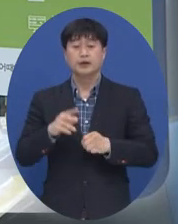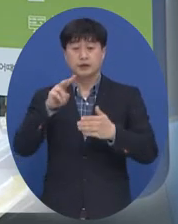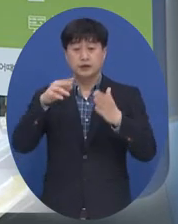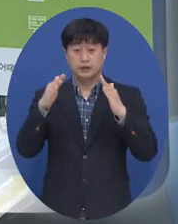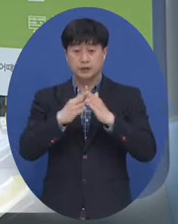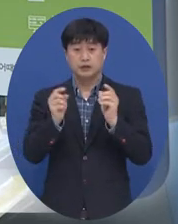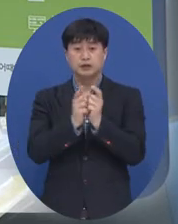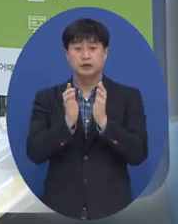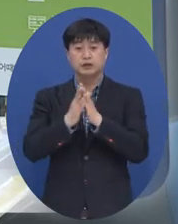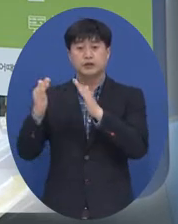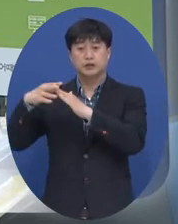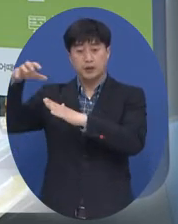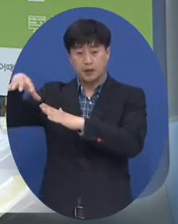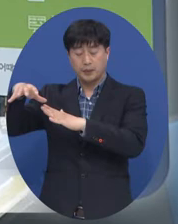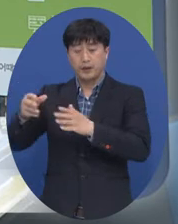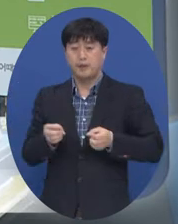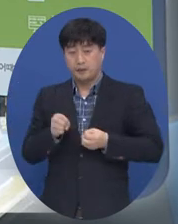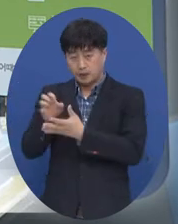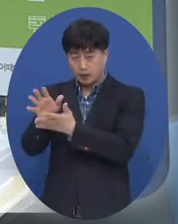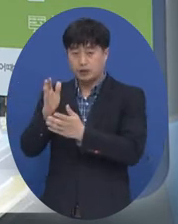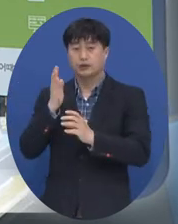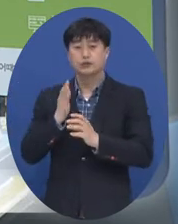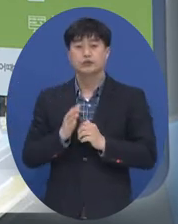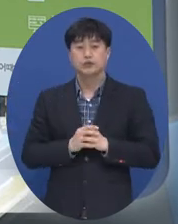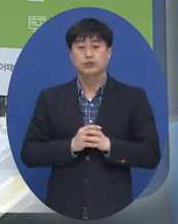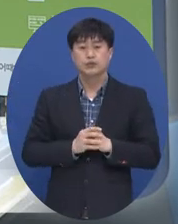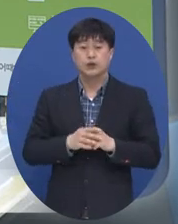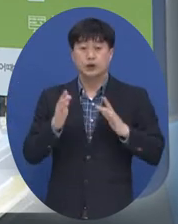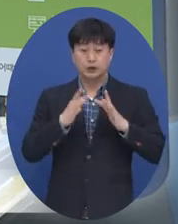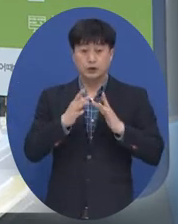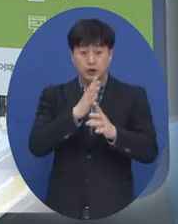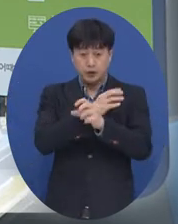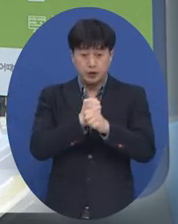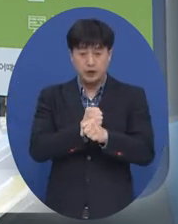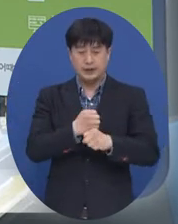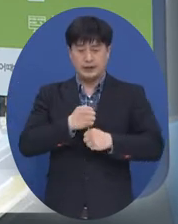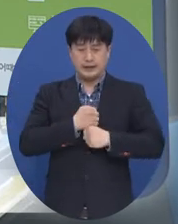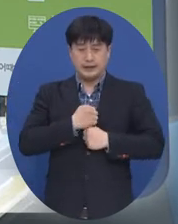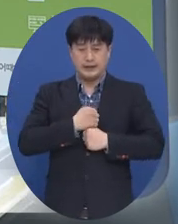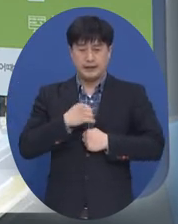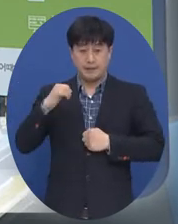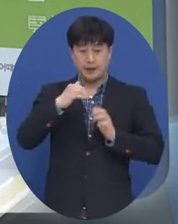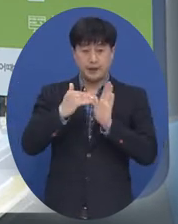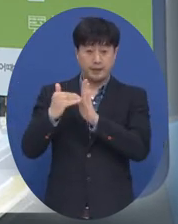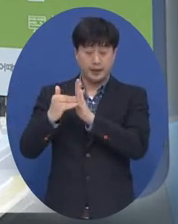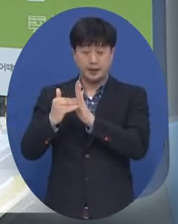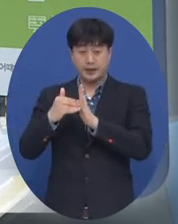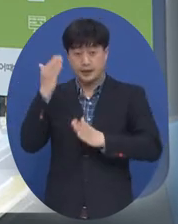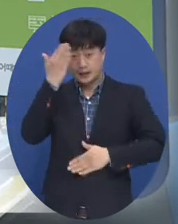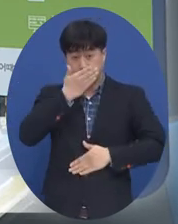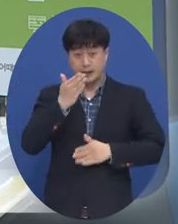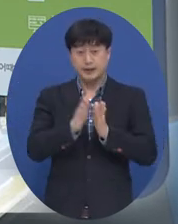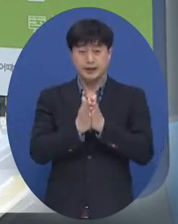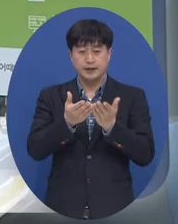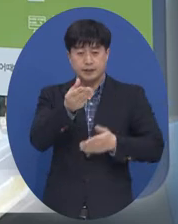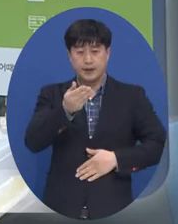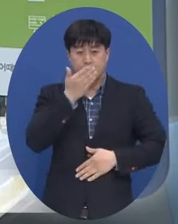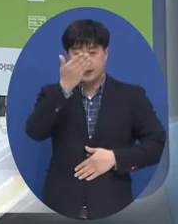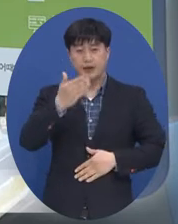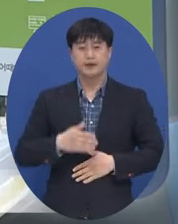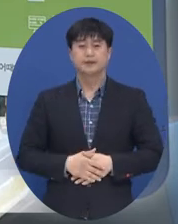도서관에서 직접 지바 까지 책을 배달해 주고 온라인으로 예약하면 안전하게 소독된 책을 빌려 볼 수도